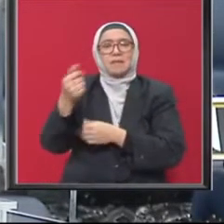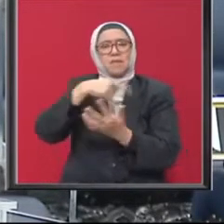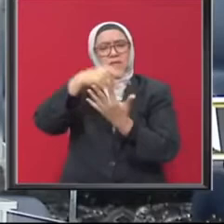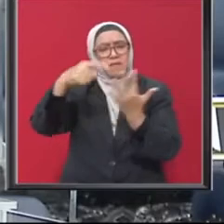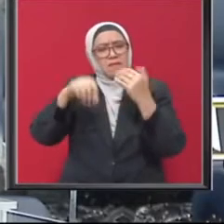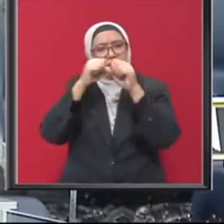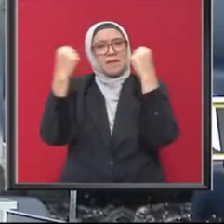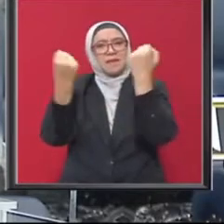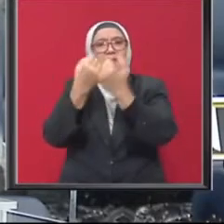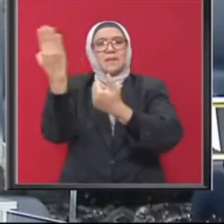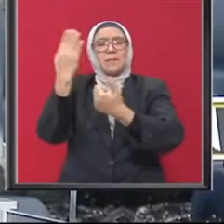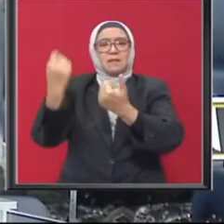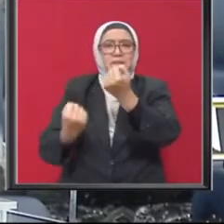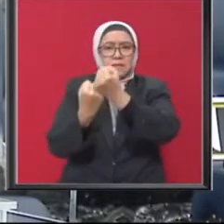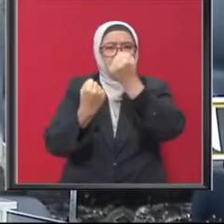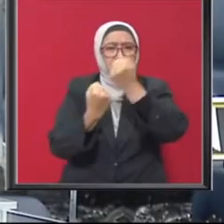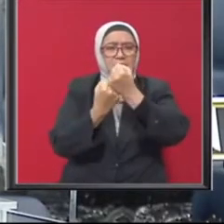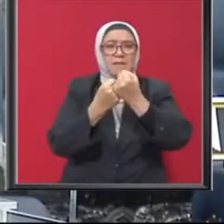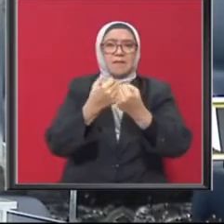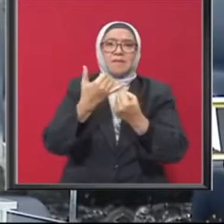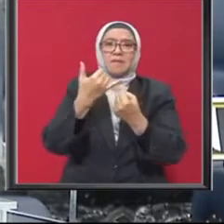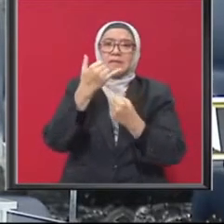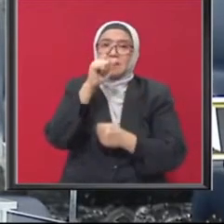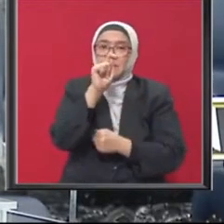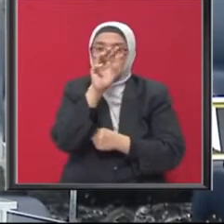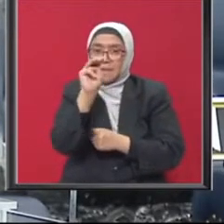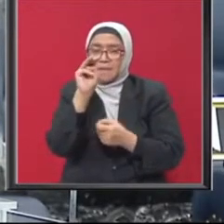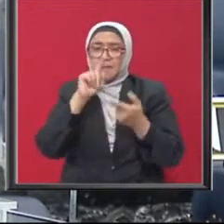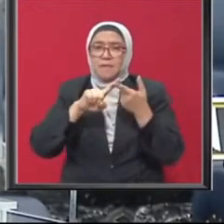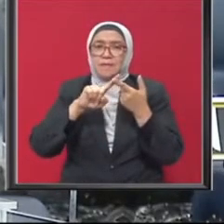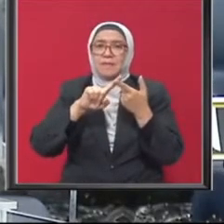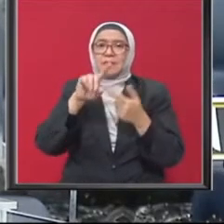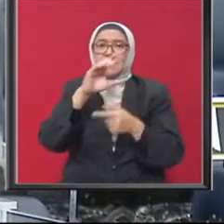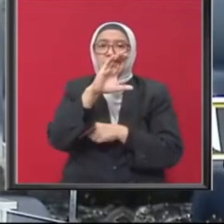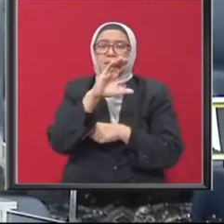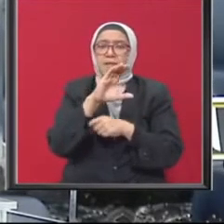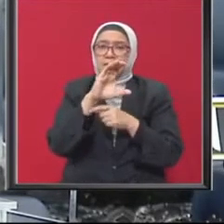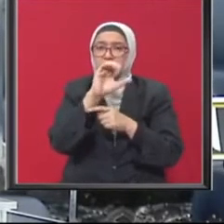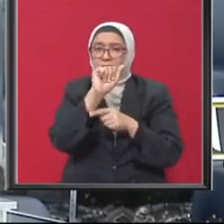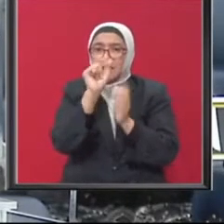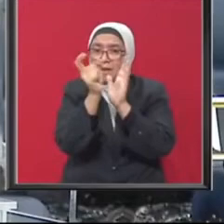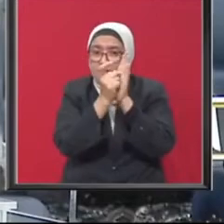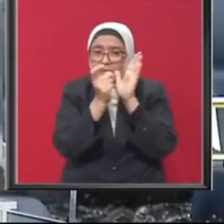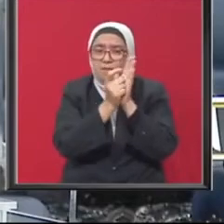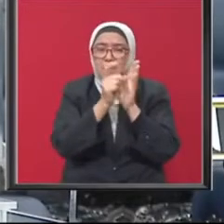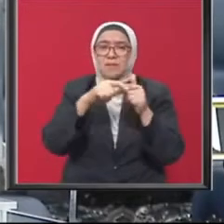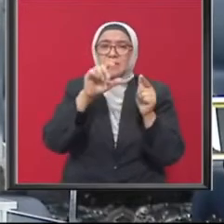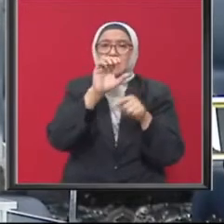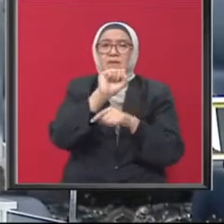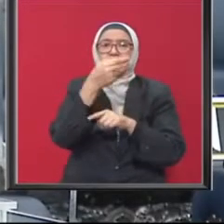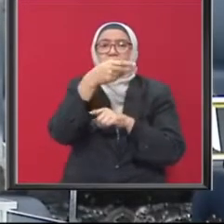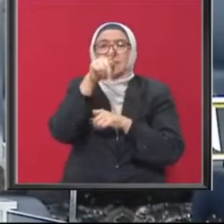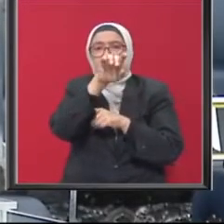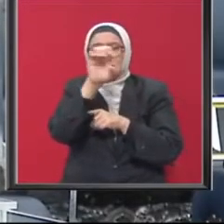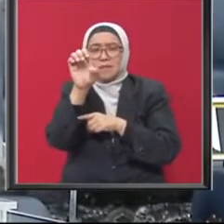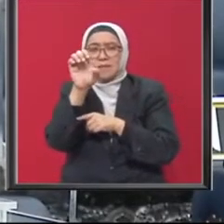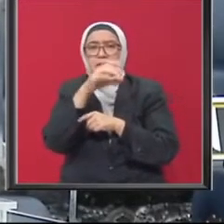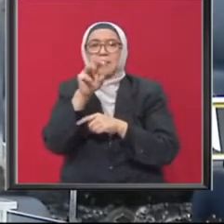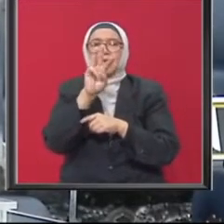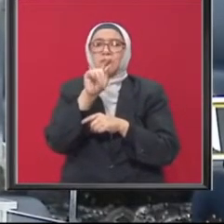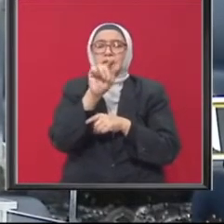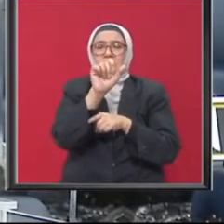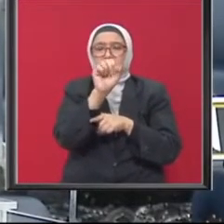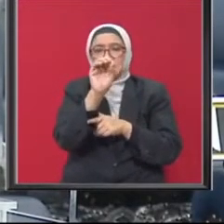telecom Asrul Syam B watsons shopee malahan pengurusan Petal pertandingan juga